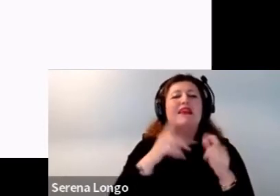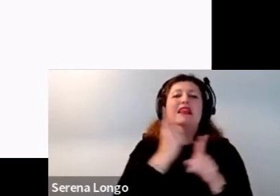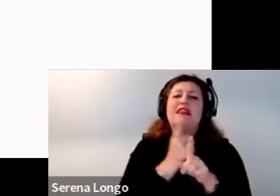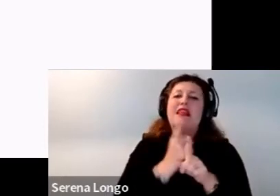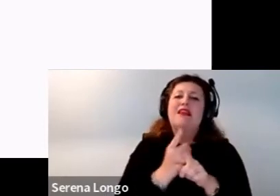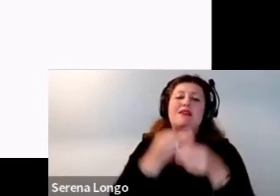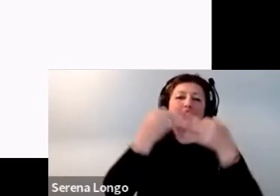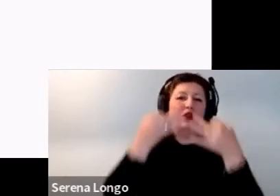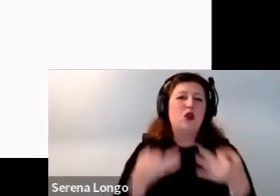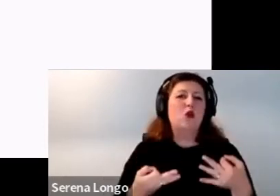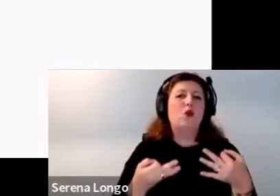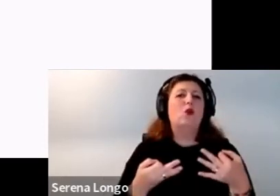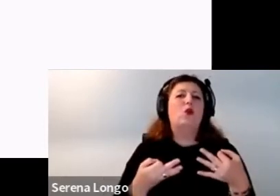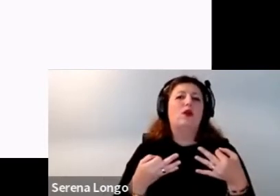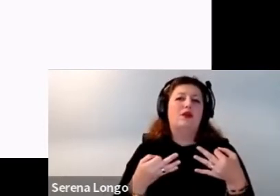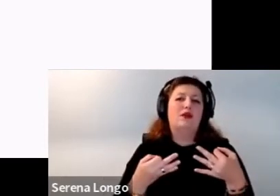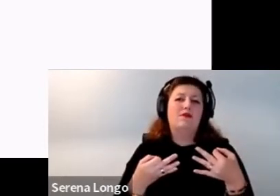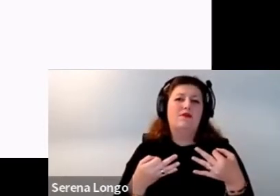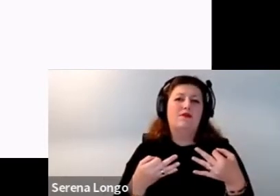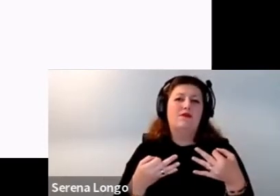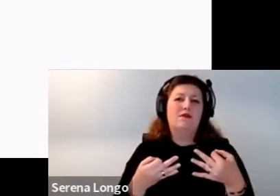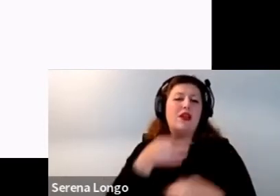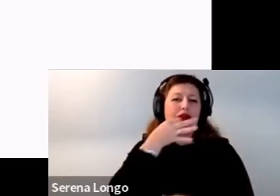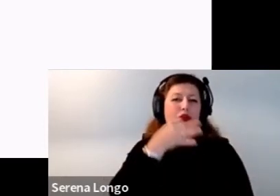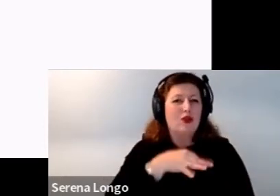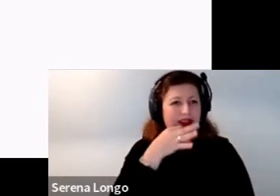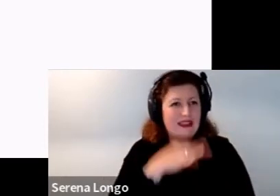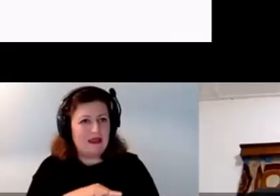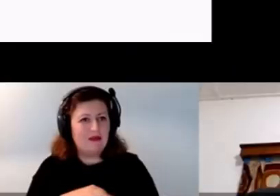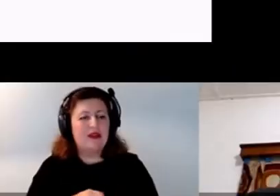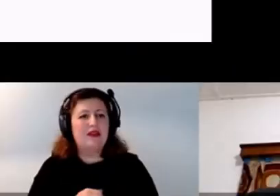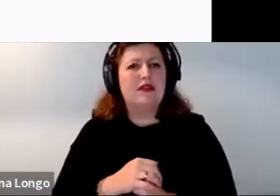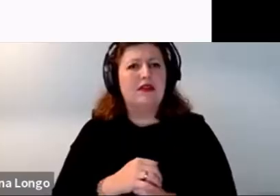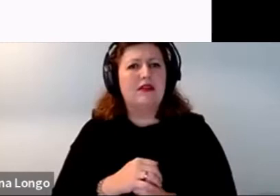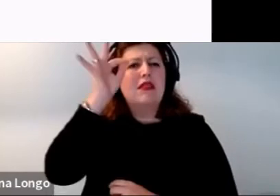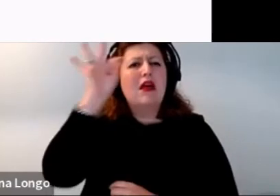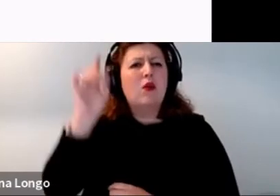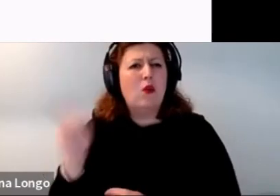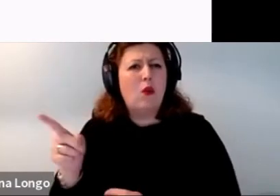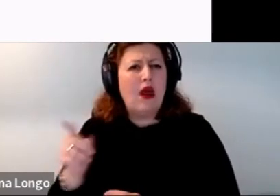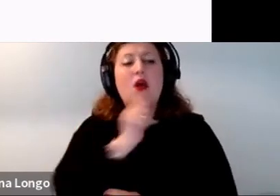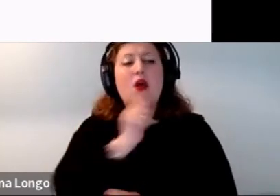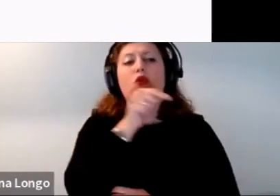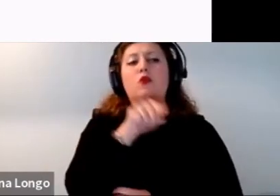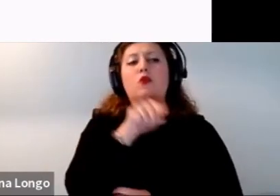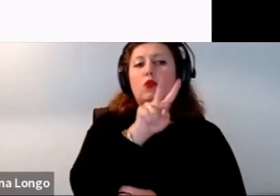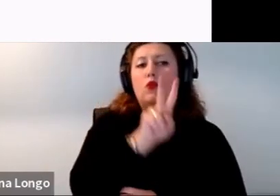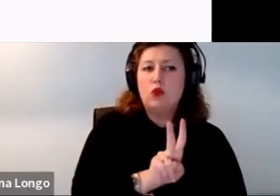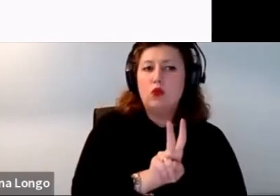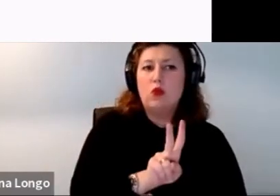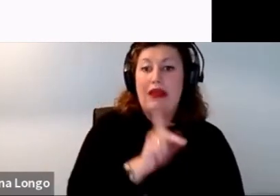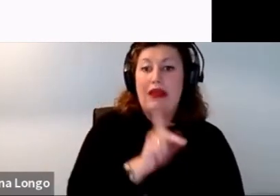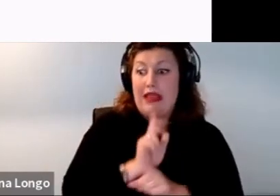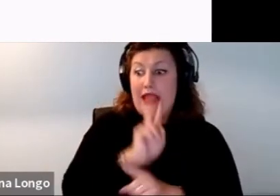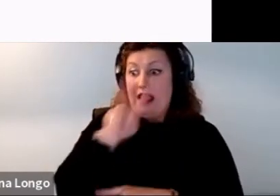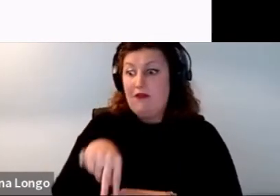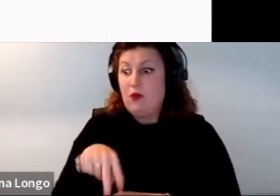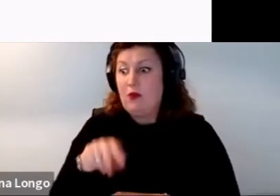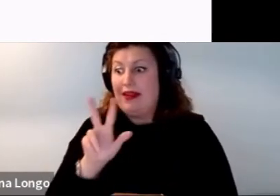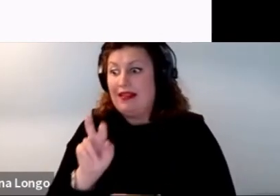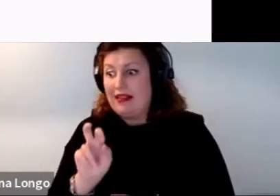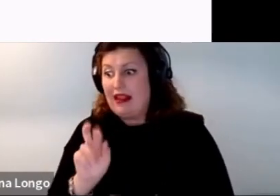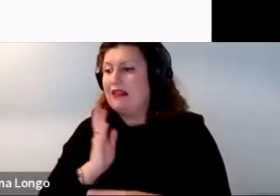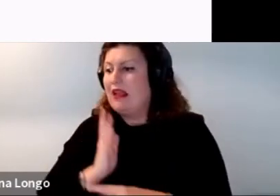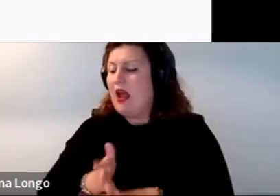e sostenibili, con 2 target. L'obiettivo 11.2, entro il 2030 garantire a